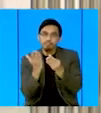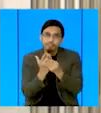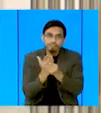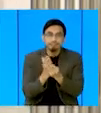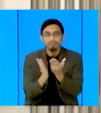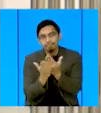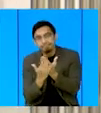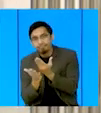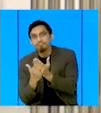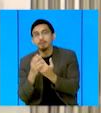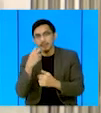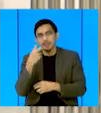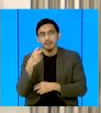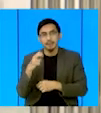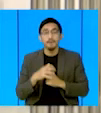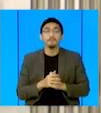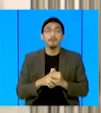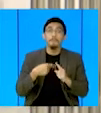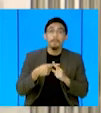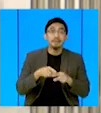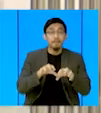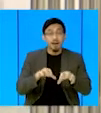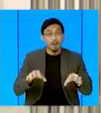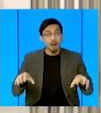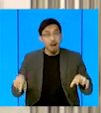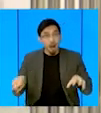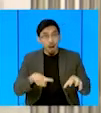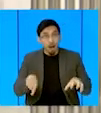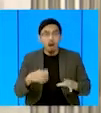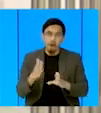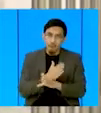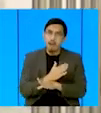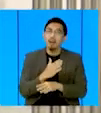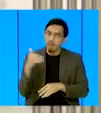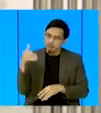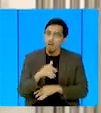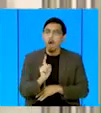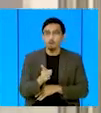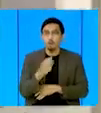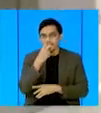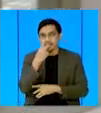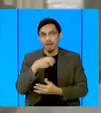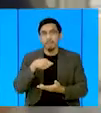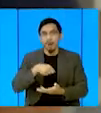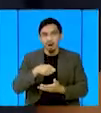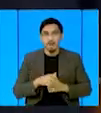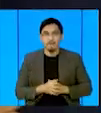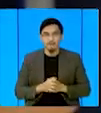dilakukan pengecekan barang dan lain-lain. Dari Jakarta, Irfan Hardiansyah, Jemmy Jasin, iNews melaporkan.